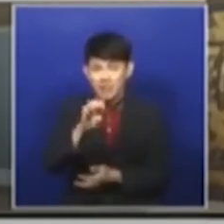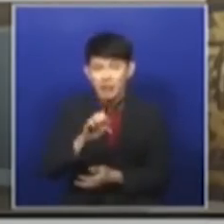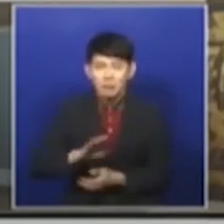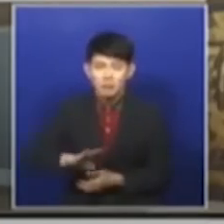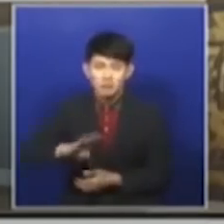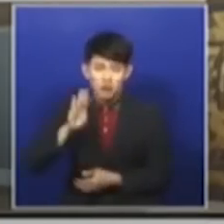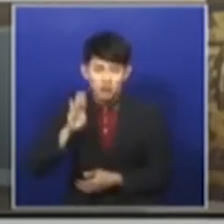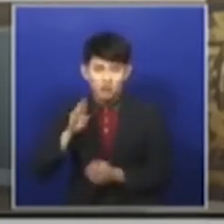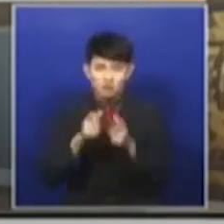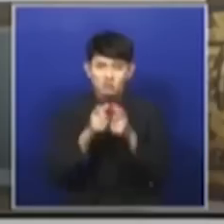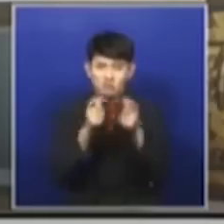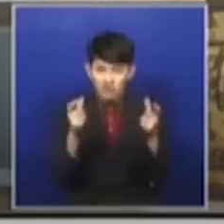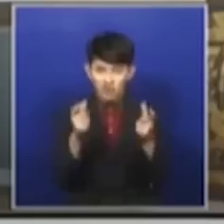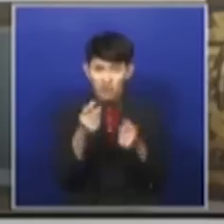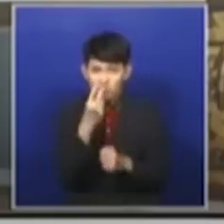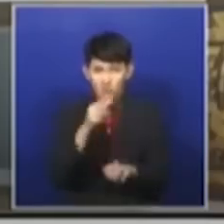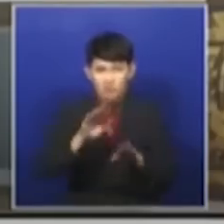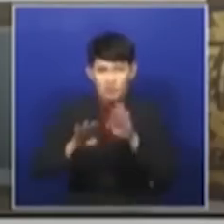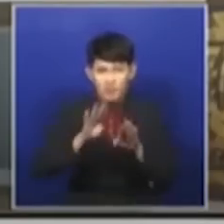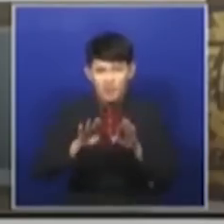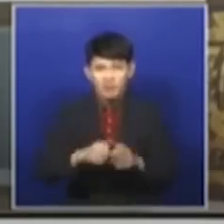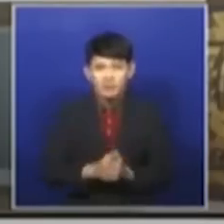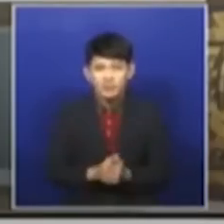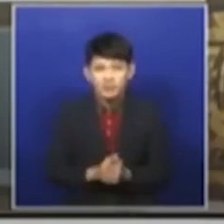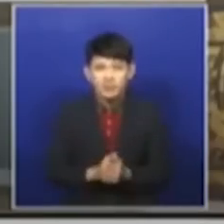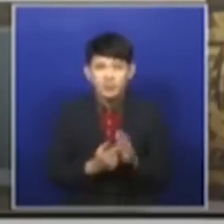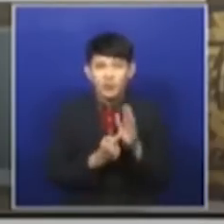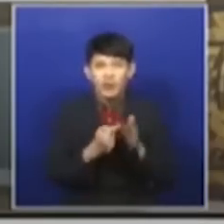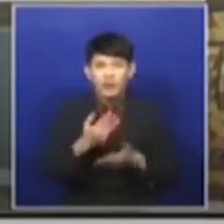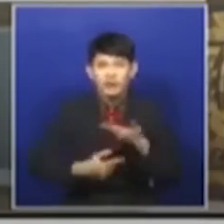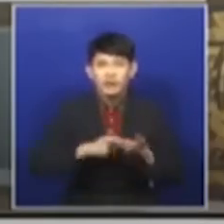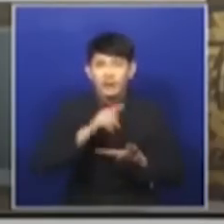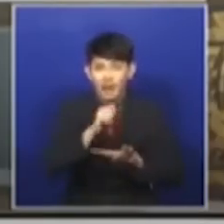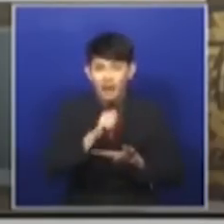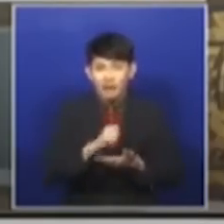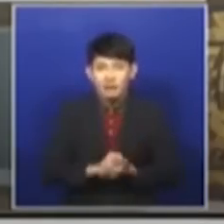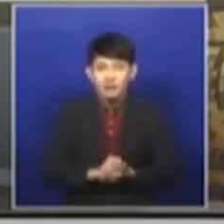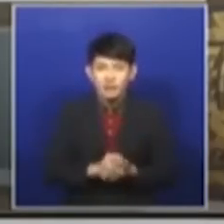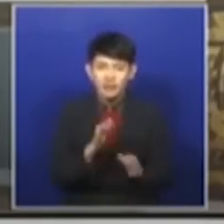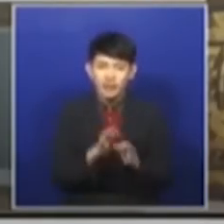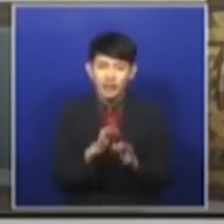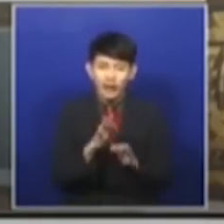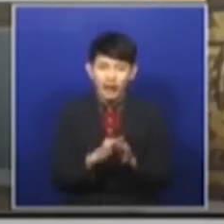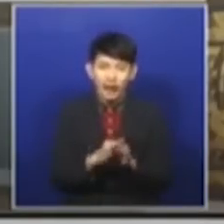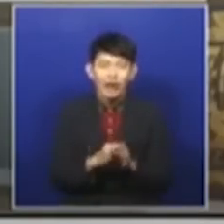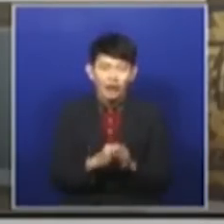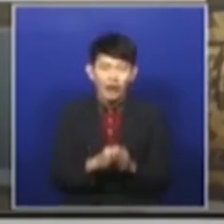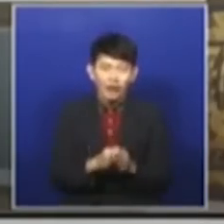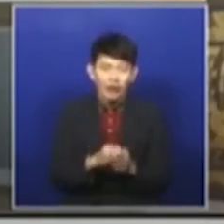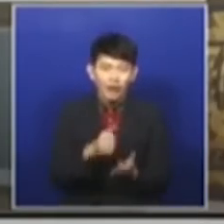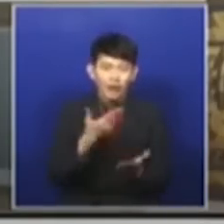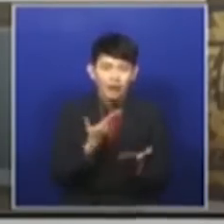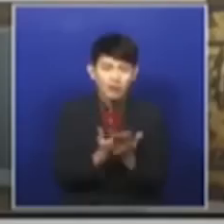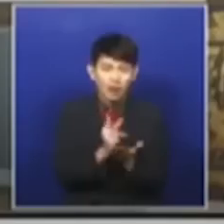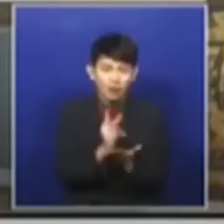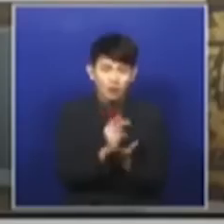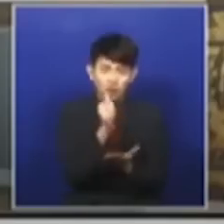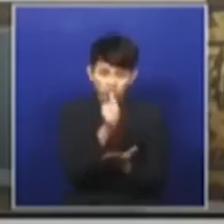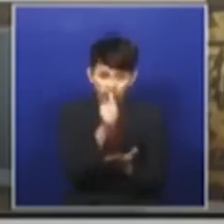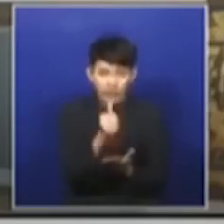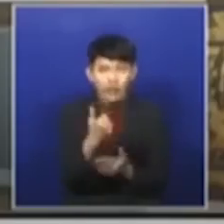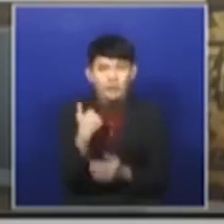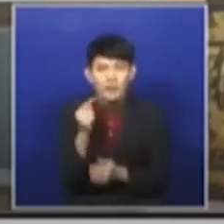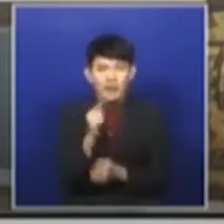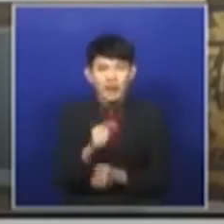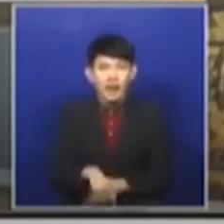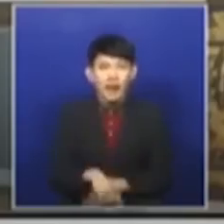ใหญ่ถ้าเราดูจากขนาดตลาดจากสินเชื่อธนาคารทั้งหมด 15.3 ล้านล้านบาทเป็นสินเชื่อ